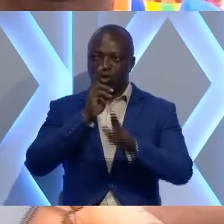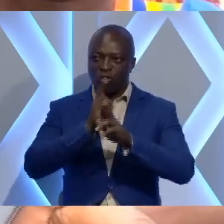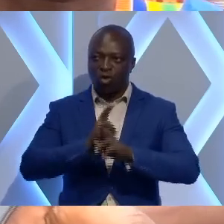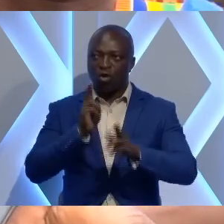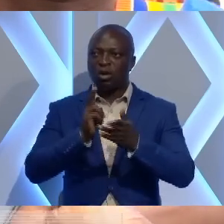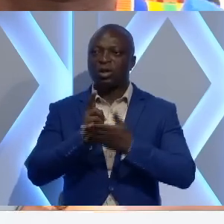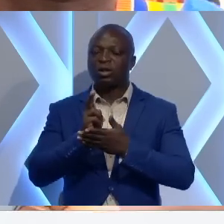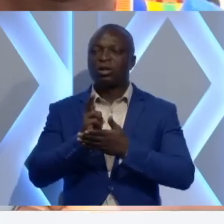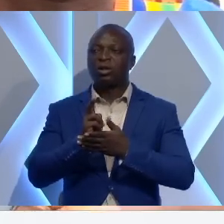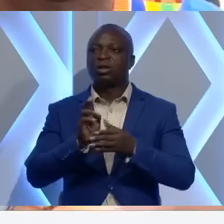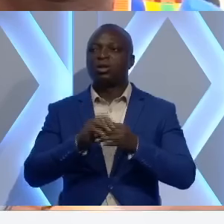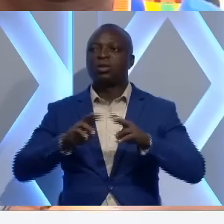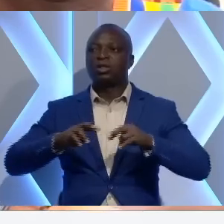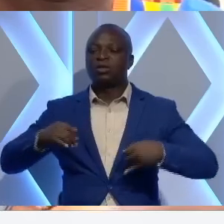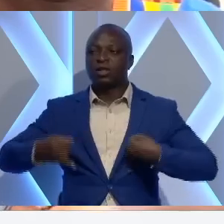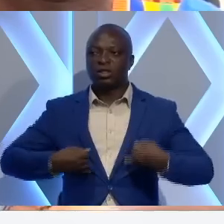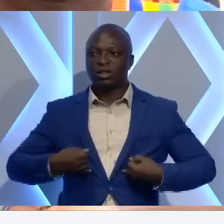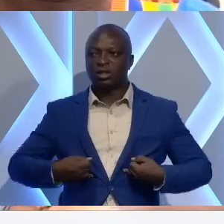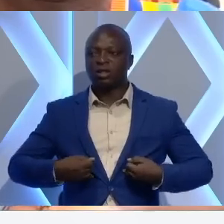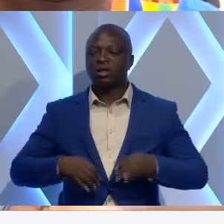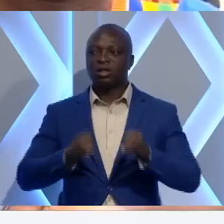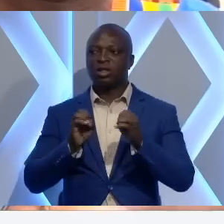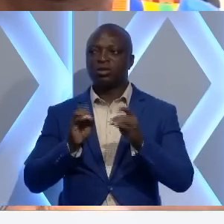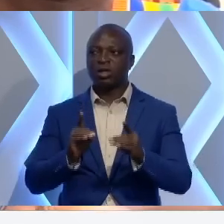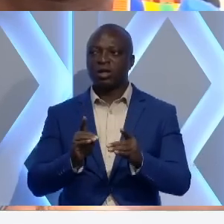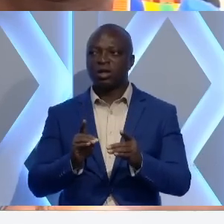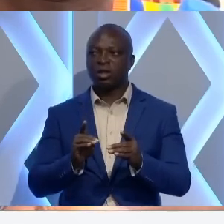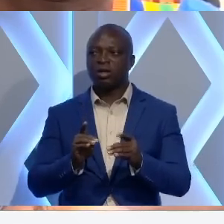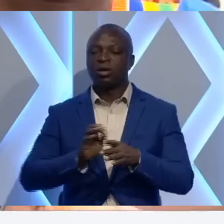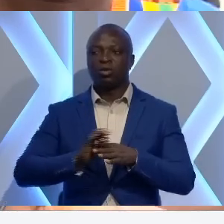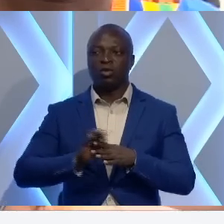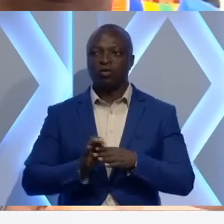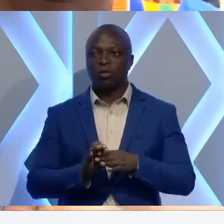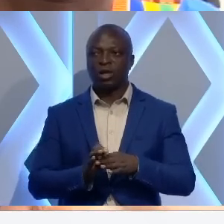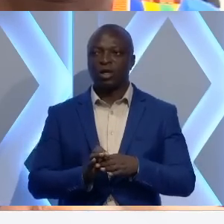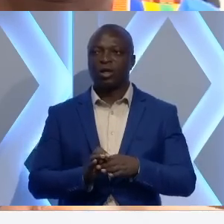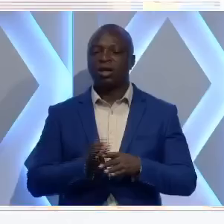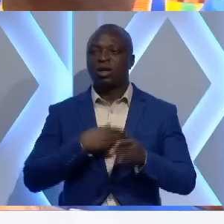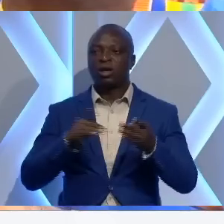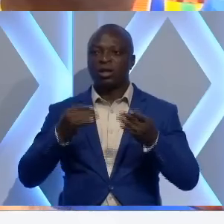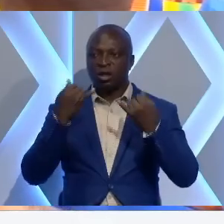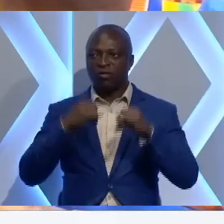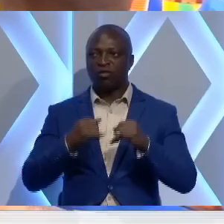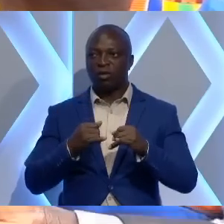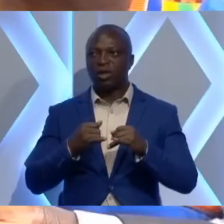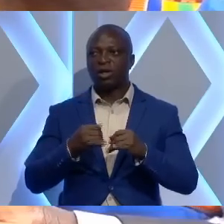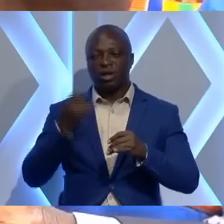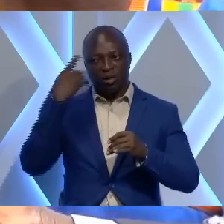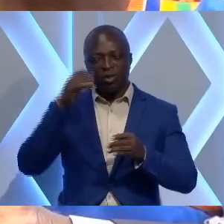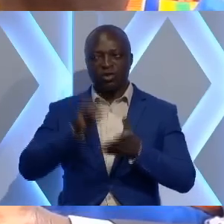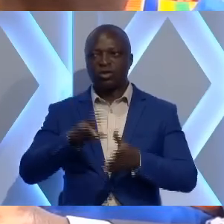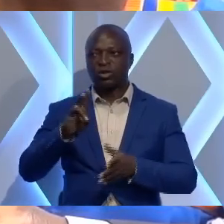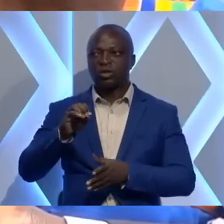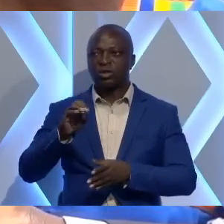de divertir, d'éduquer, de former et d'informer. Pour ce